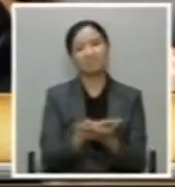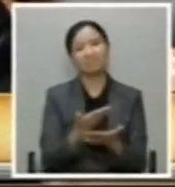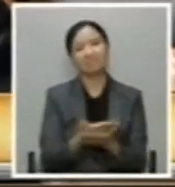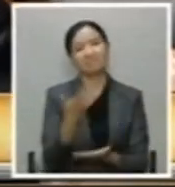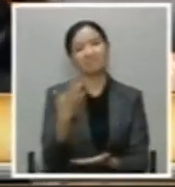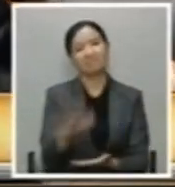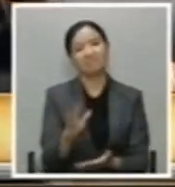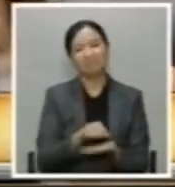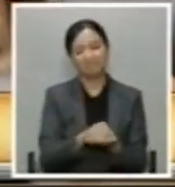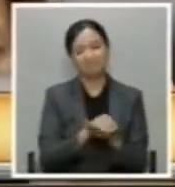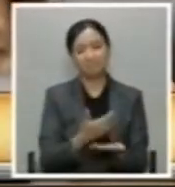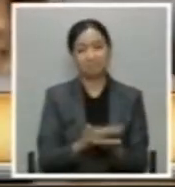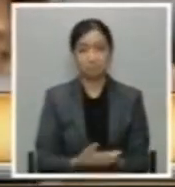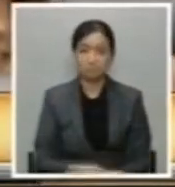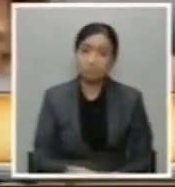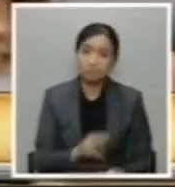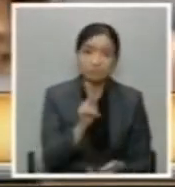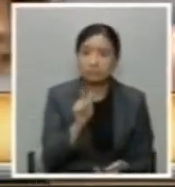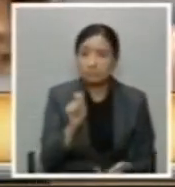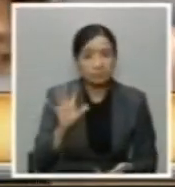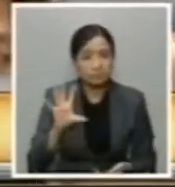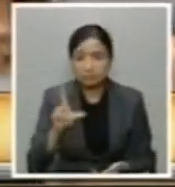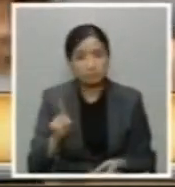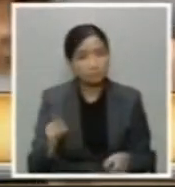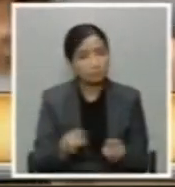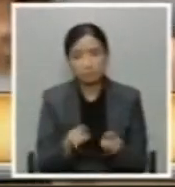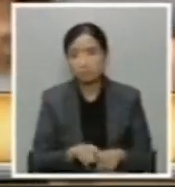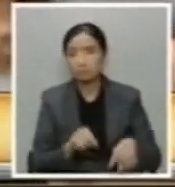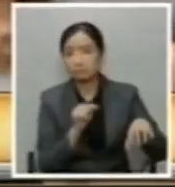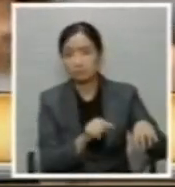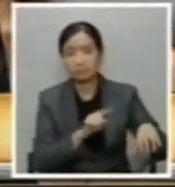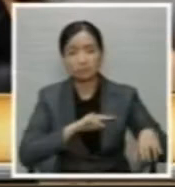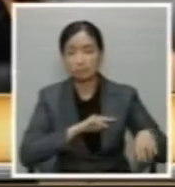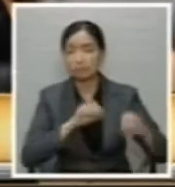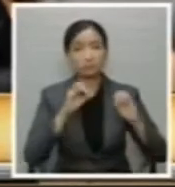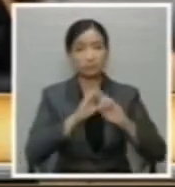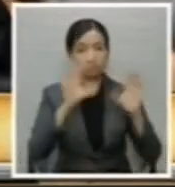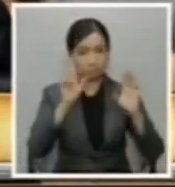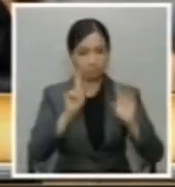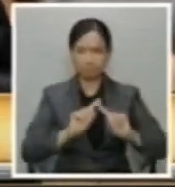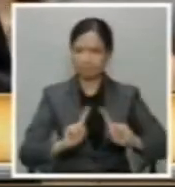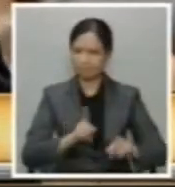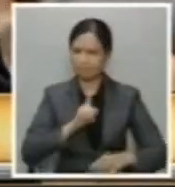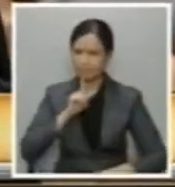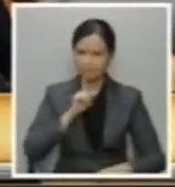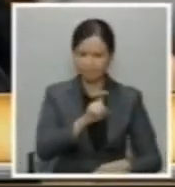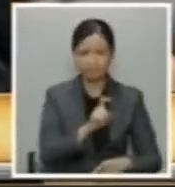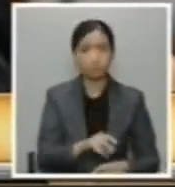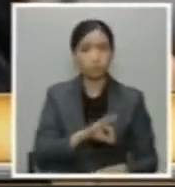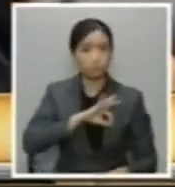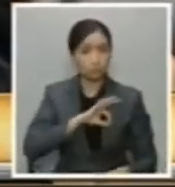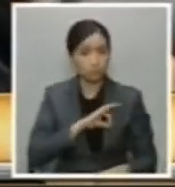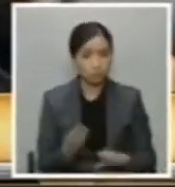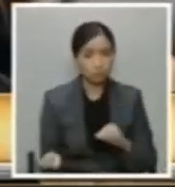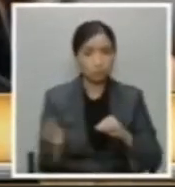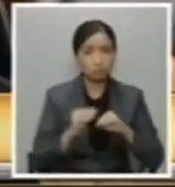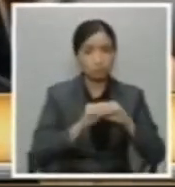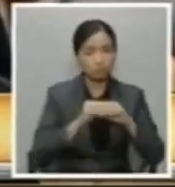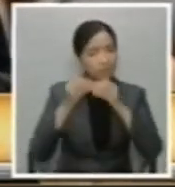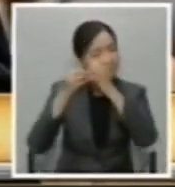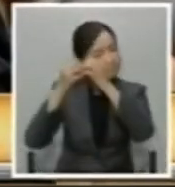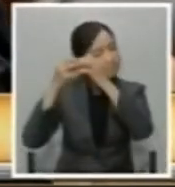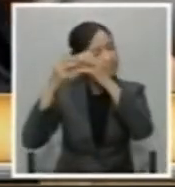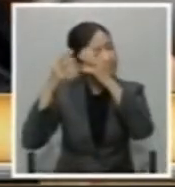แล้วนะกอช.เหมือนกันนะครับกอช.มีพันธกิจชัดเจนแต่ต้องถามว่าในการเพิ่มสมาชิกเนี่ยถ้าใช้จินตนา